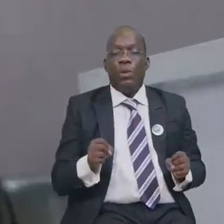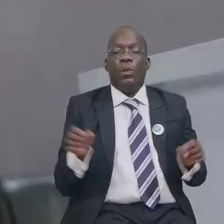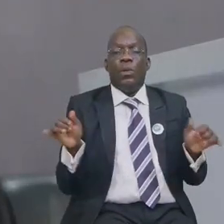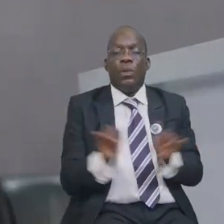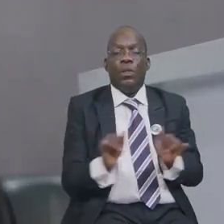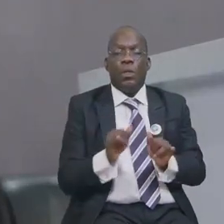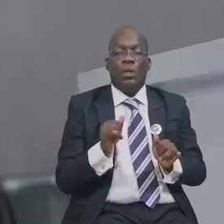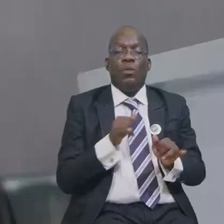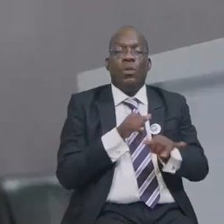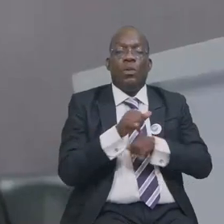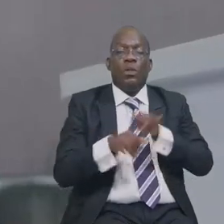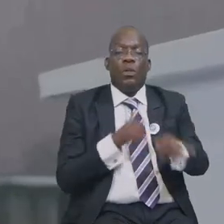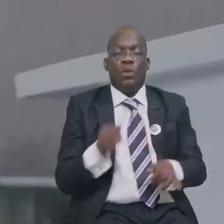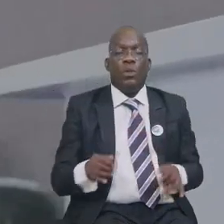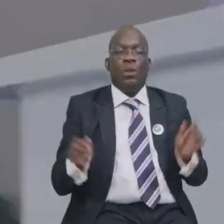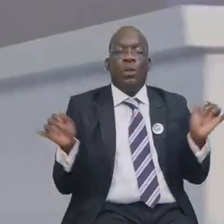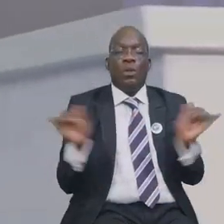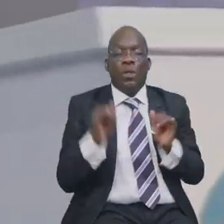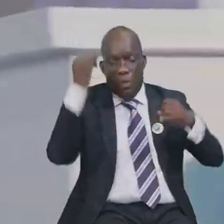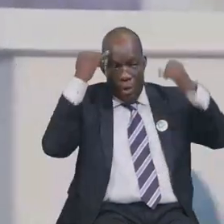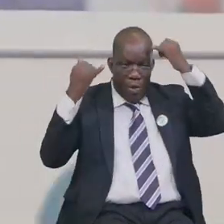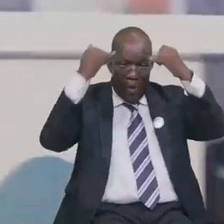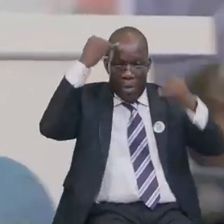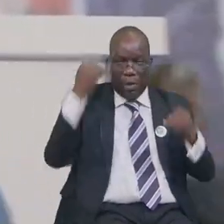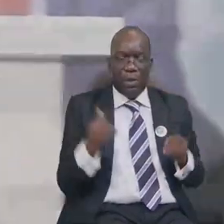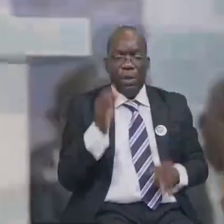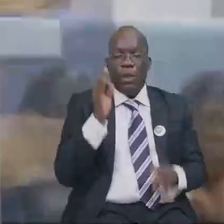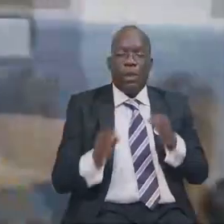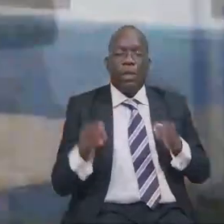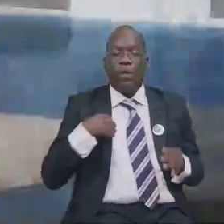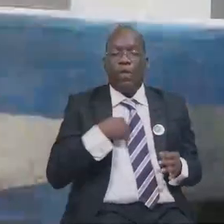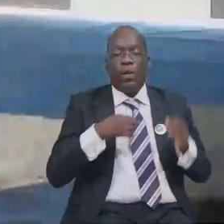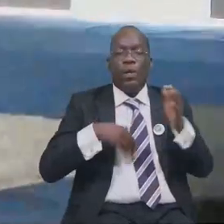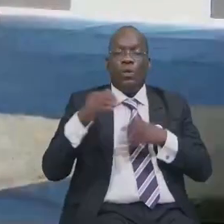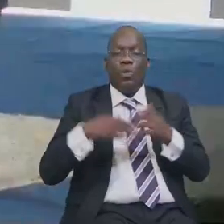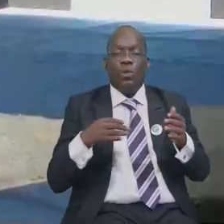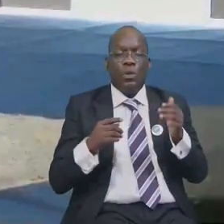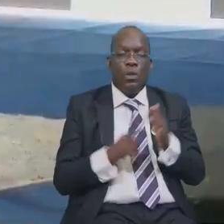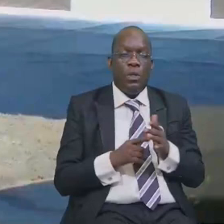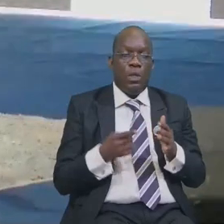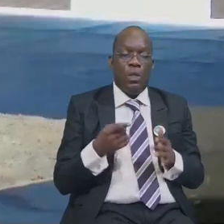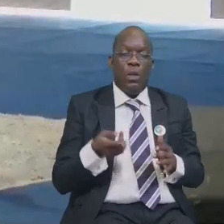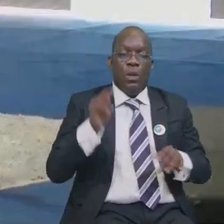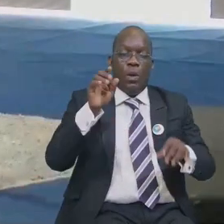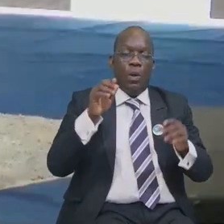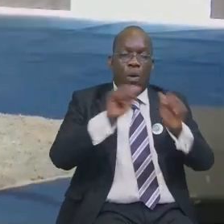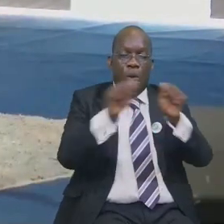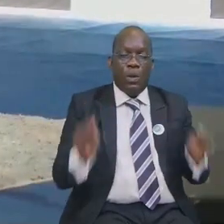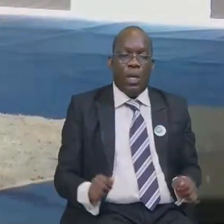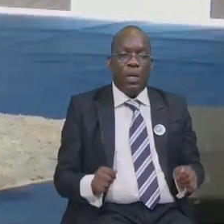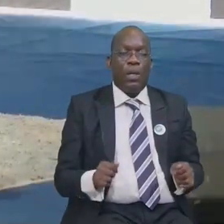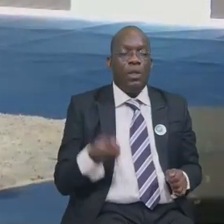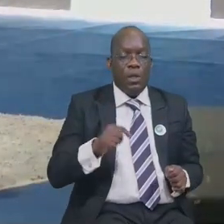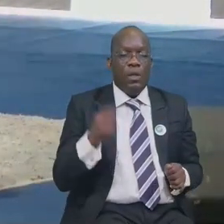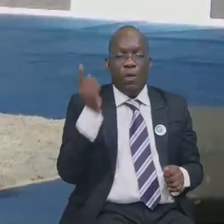mêmes idéologies. Si nous bâtissons l'autel pour dire ça, c'est déjà là. Et les faux prophètes utilisent ça.